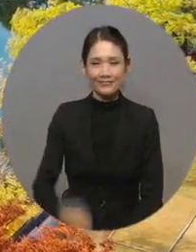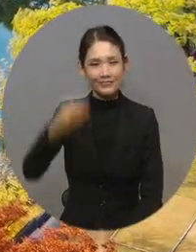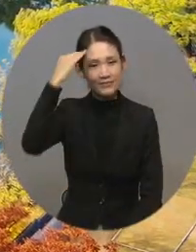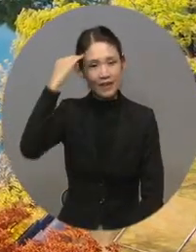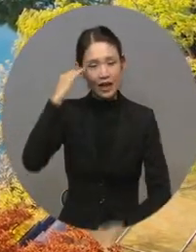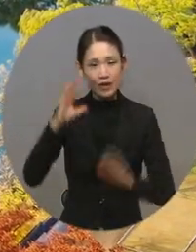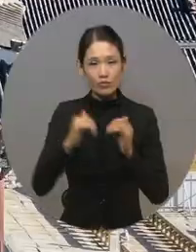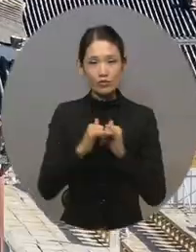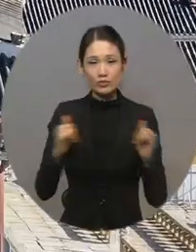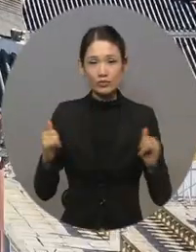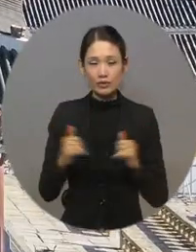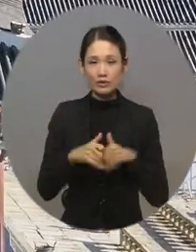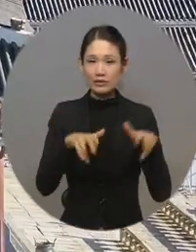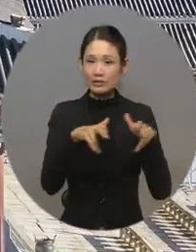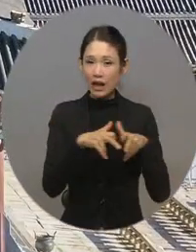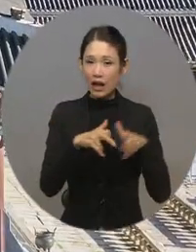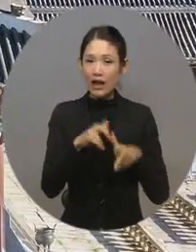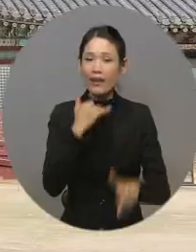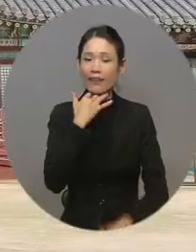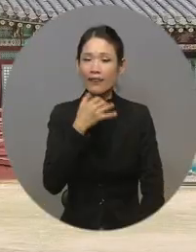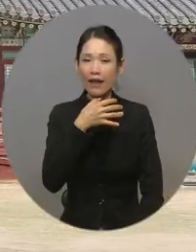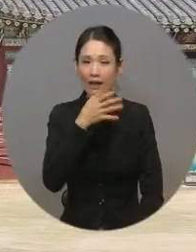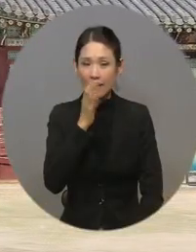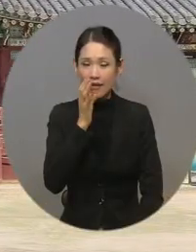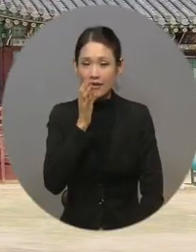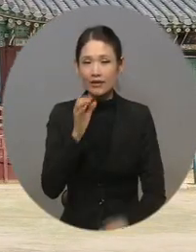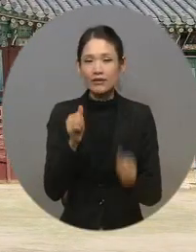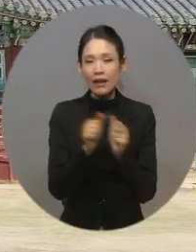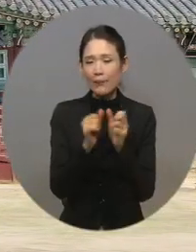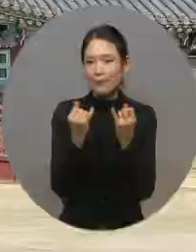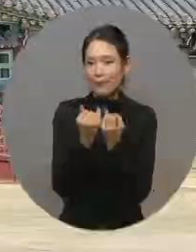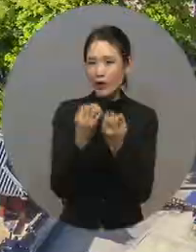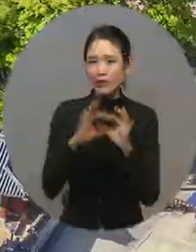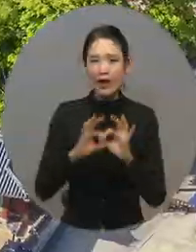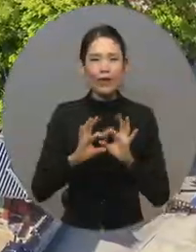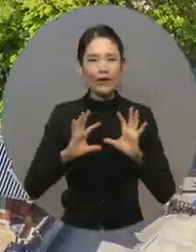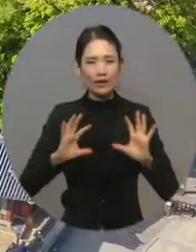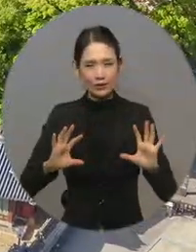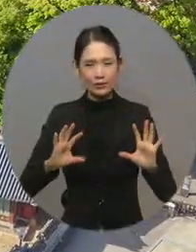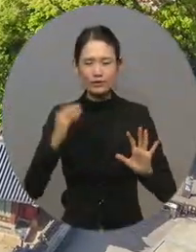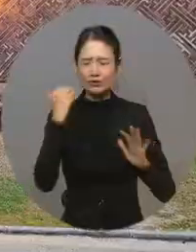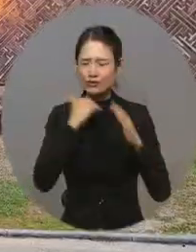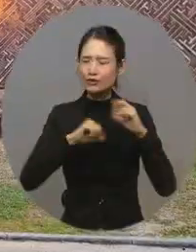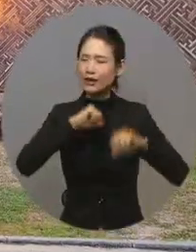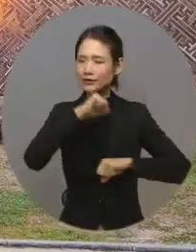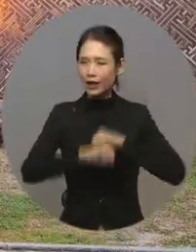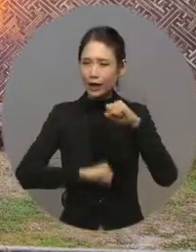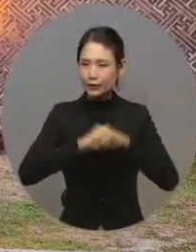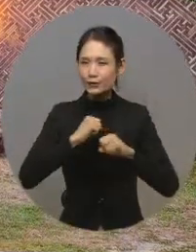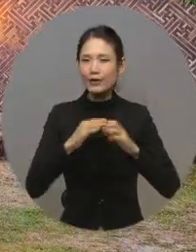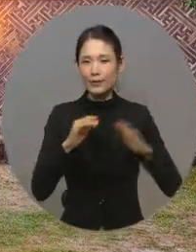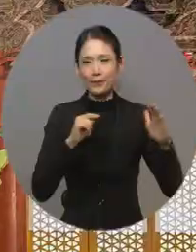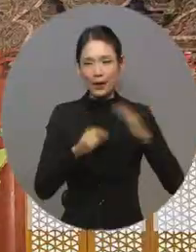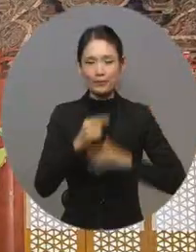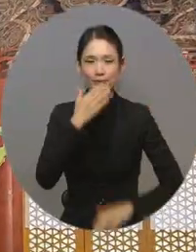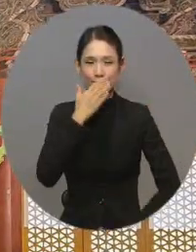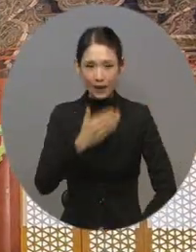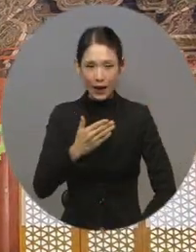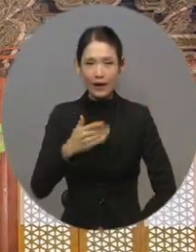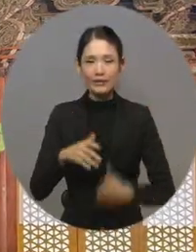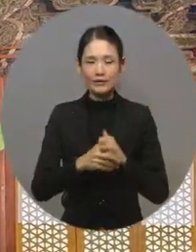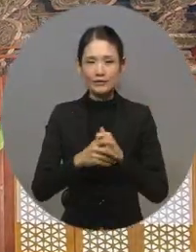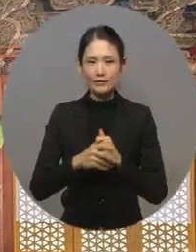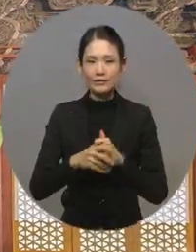대한민국 국민이면 장애, 연령, 성별 등에 구애받지 않고 누구나 자유롭게 방문할 수 있도록